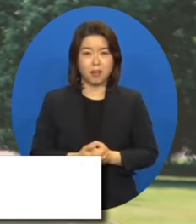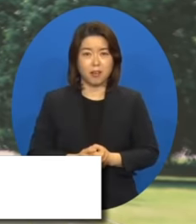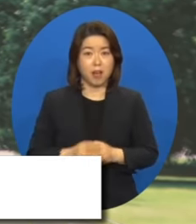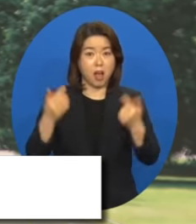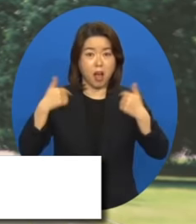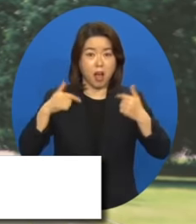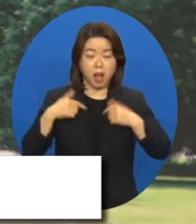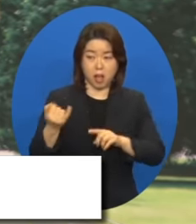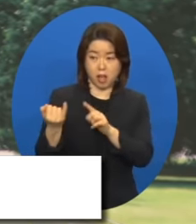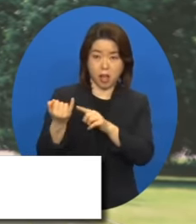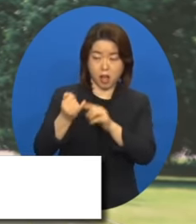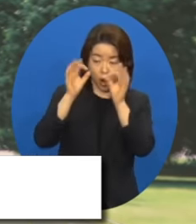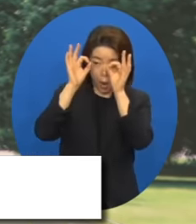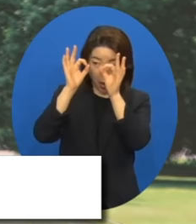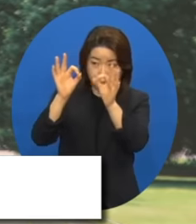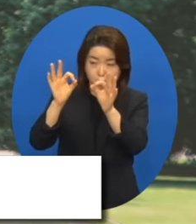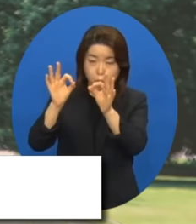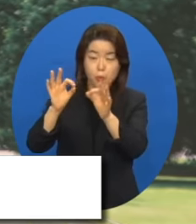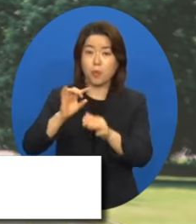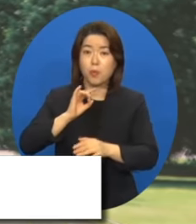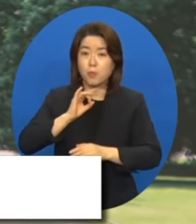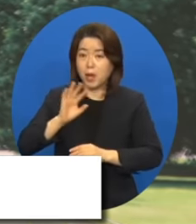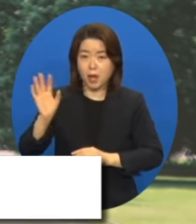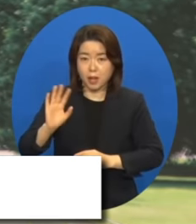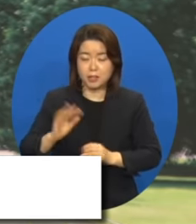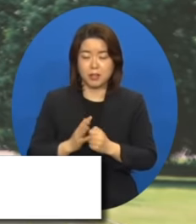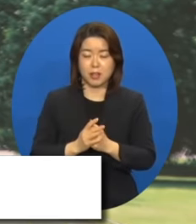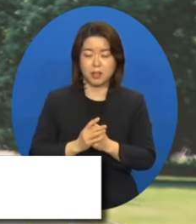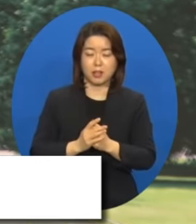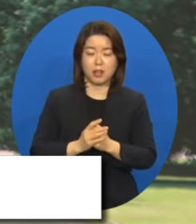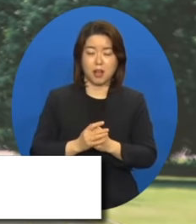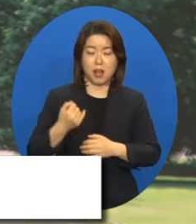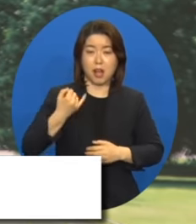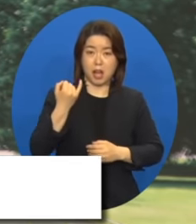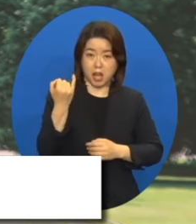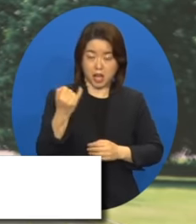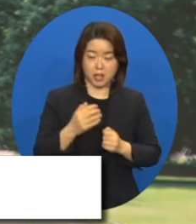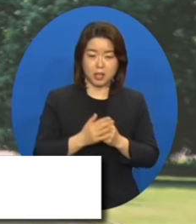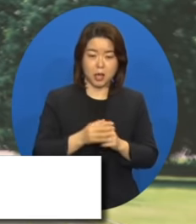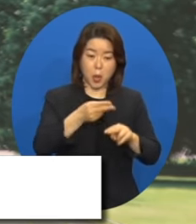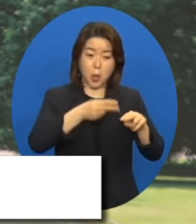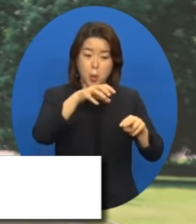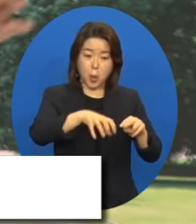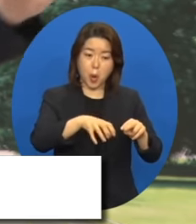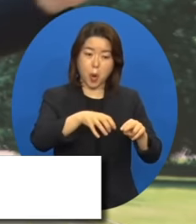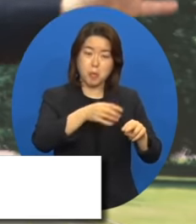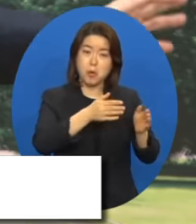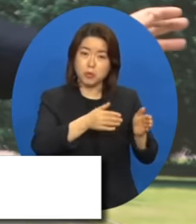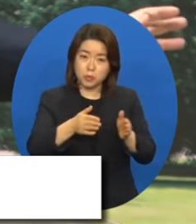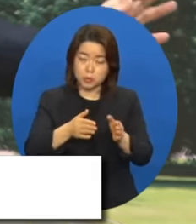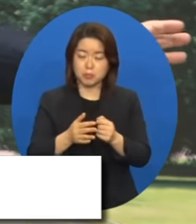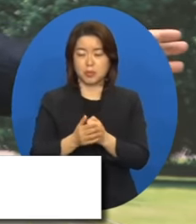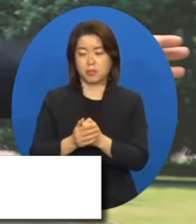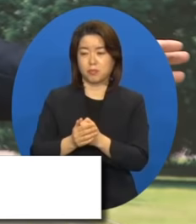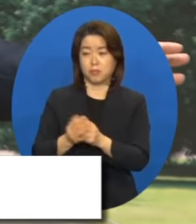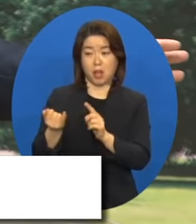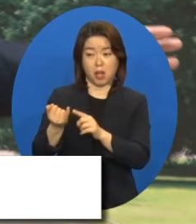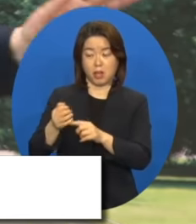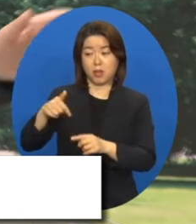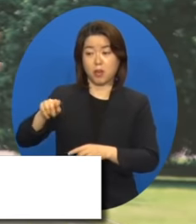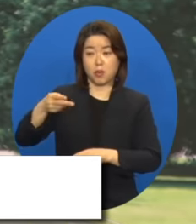늘 뭐 아내를 보고 있어야 되는 거 아닙니다. 아내가 부엌에서 음식을 준비하구나, 아내가 거실에